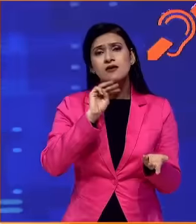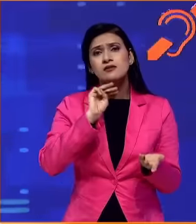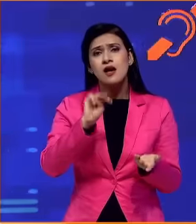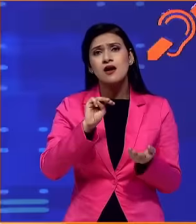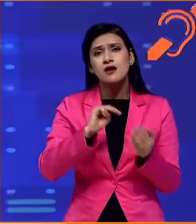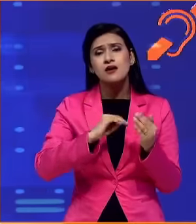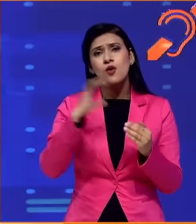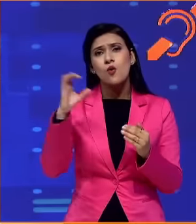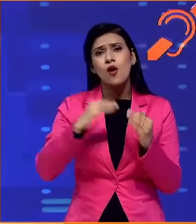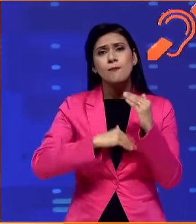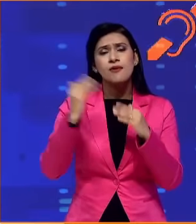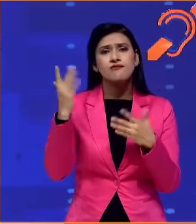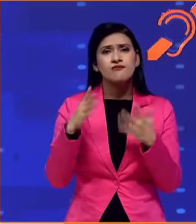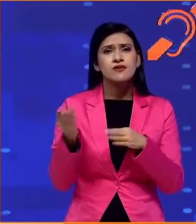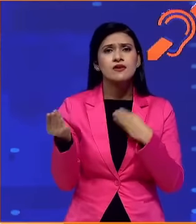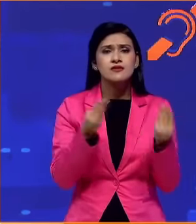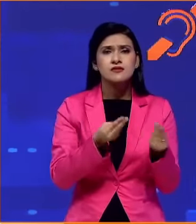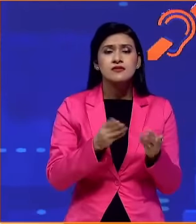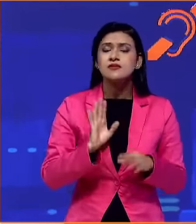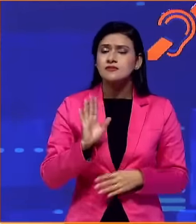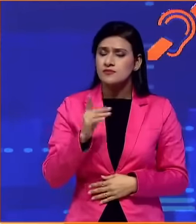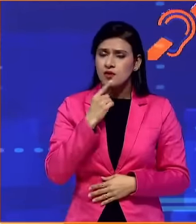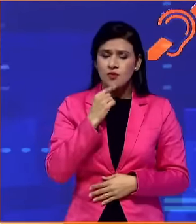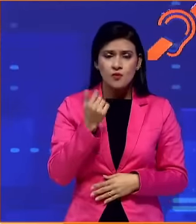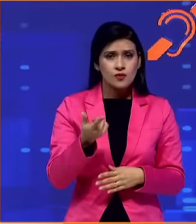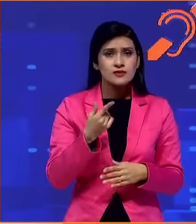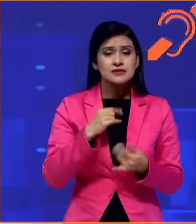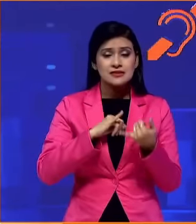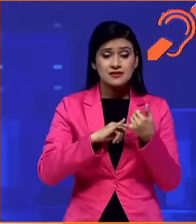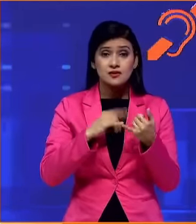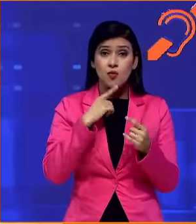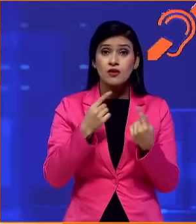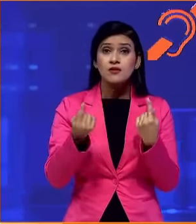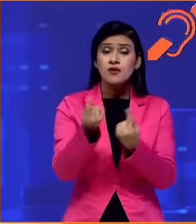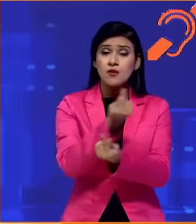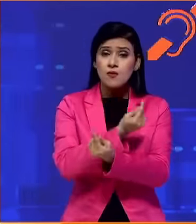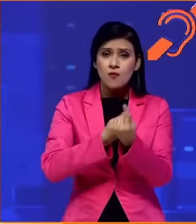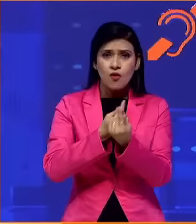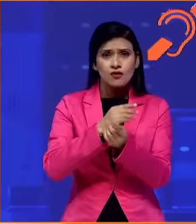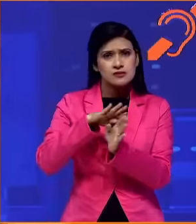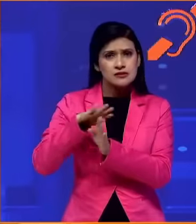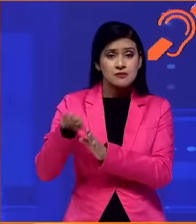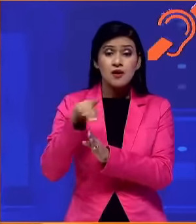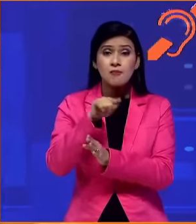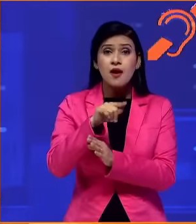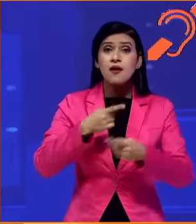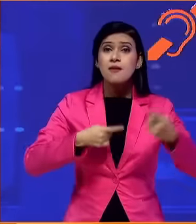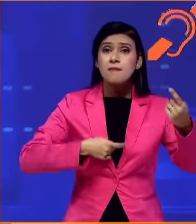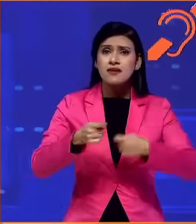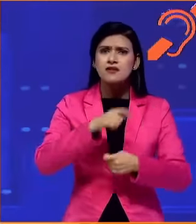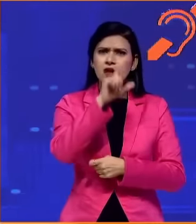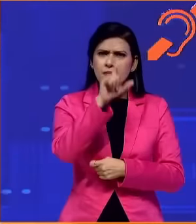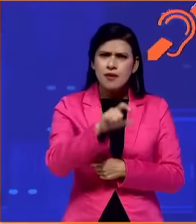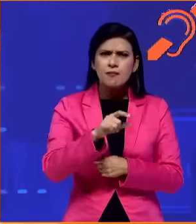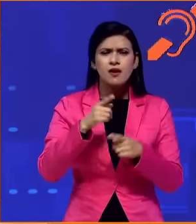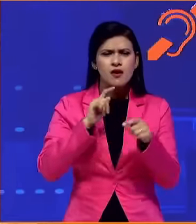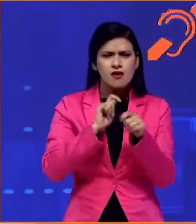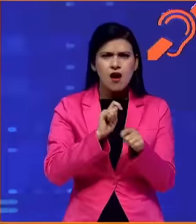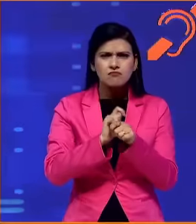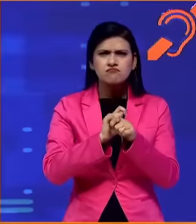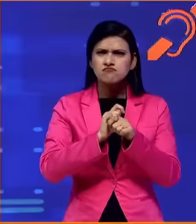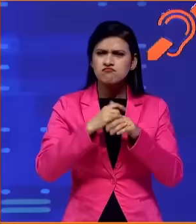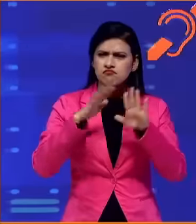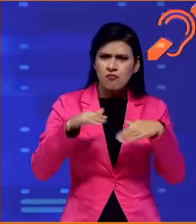किसीराज्यमेंनिवेशकरतेहैं,तोकोईभी राज्यसरकारचाहेगीकिधनका प्रवाहहो,निवेशहो,रोजगार सृजितहोंऔरउद्योगस्थापितहों।